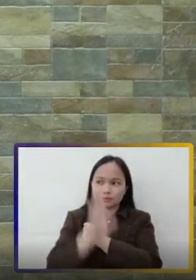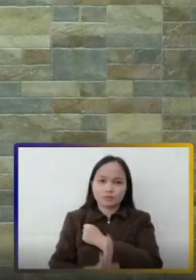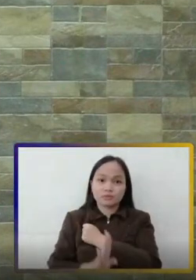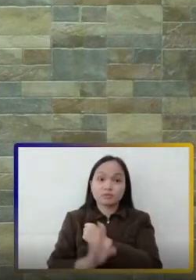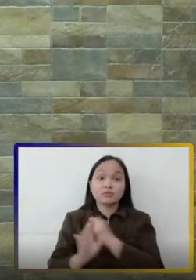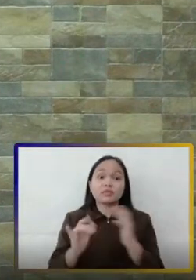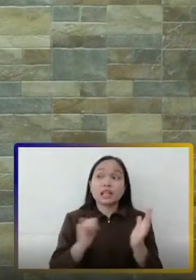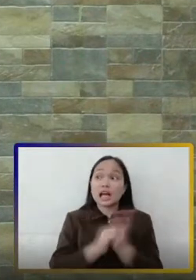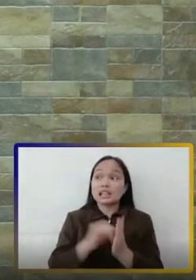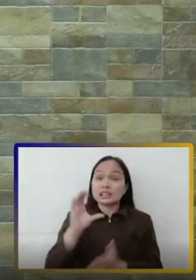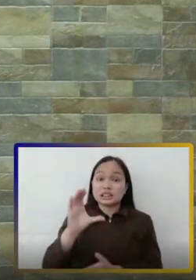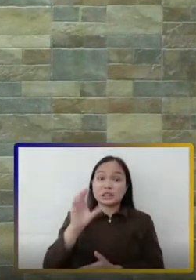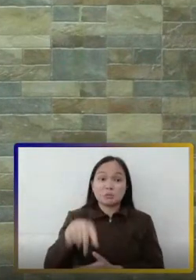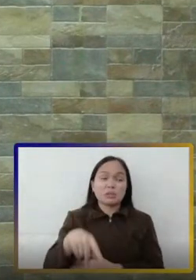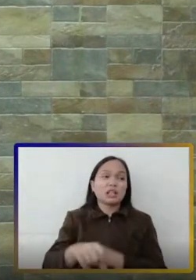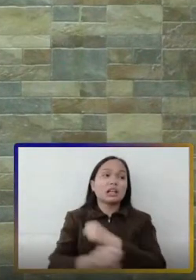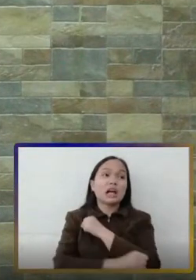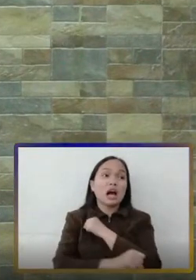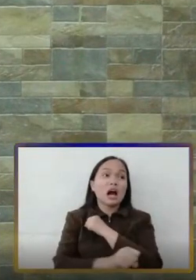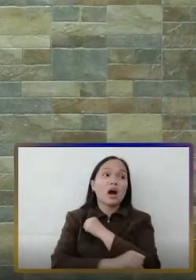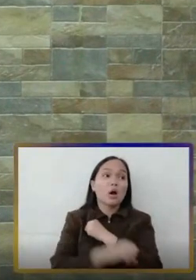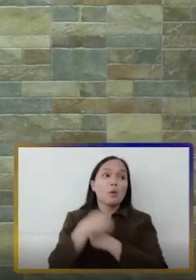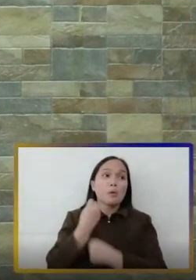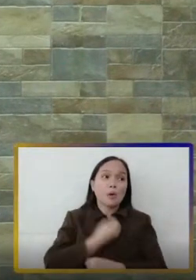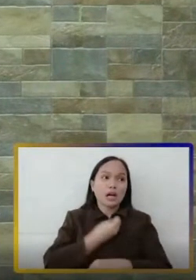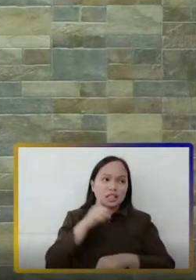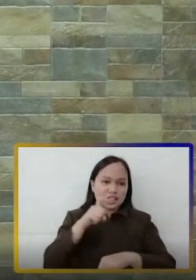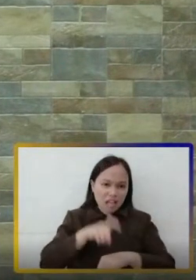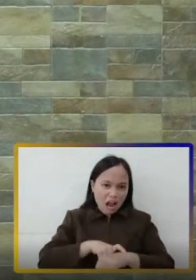Ninanakaw nito ang oras natin sa Diyos.